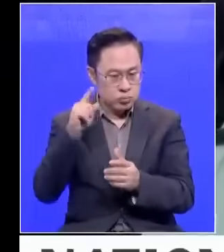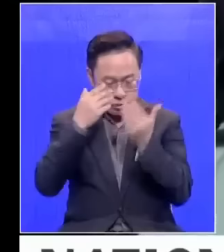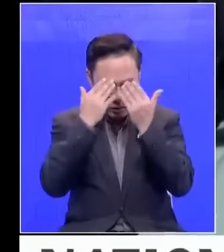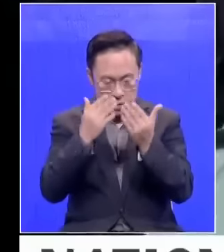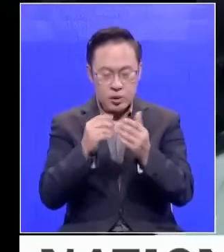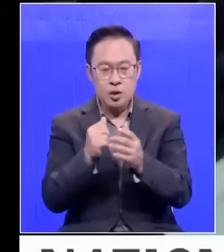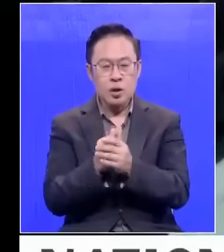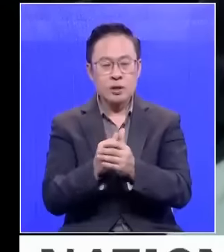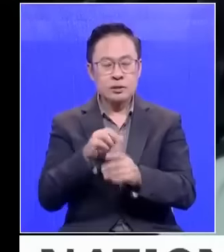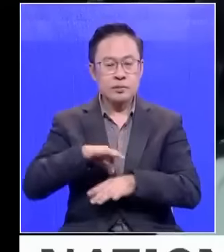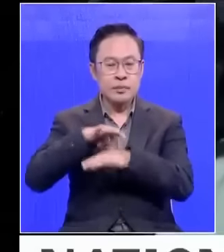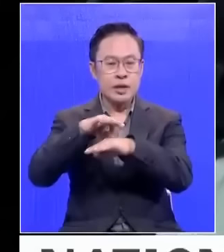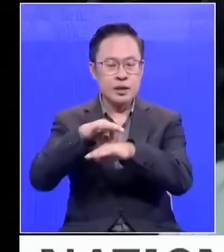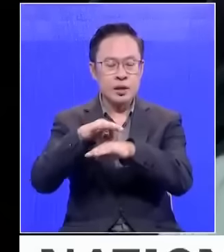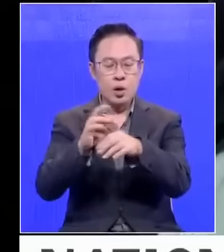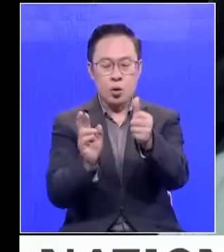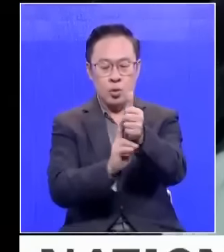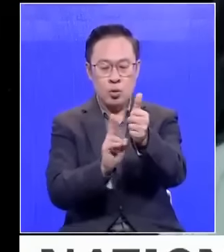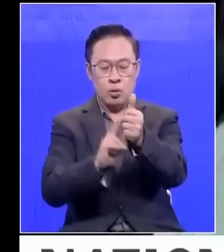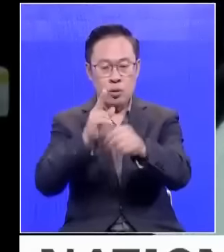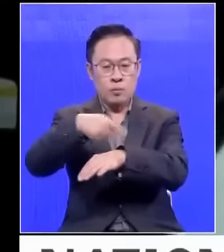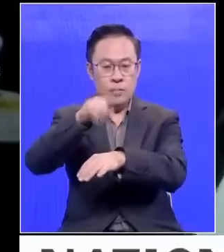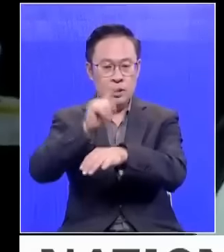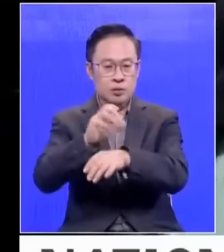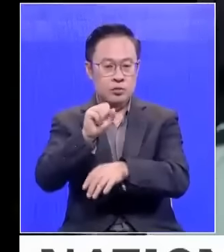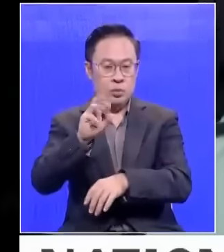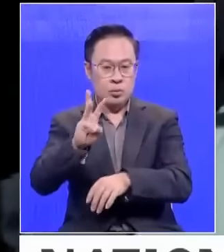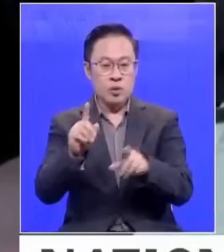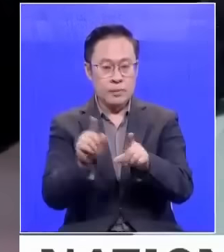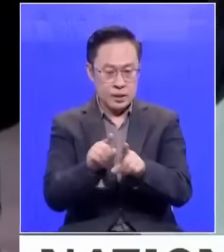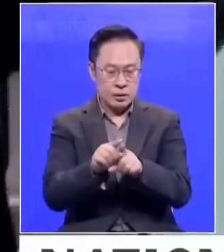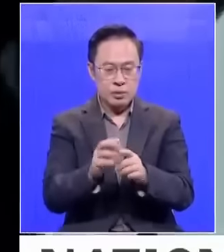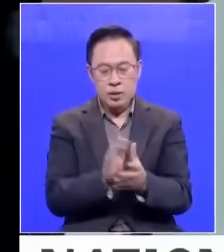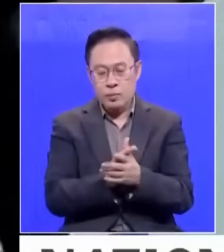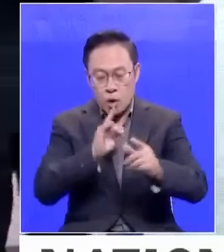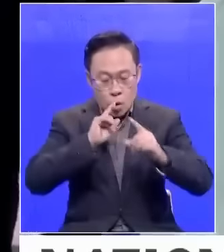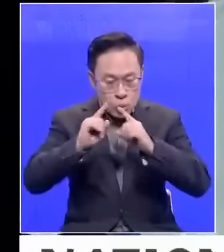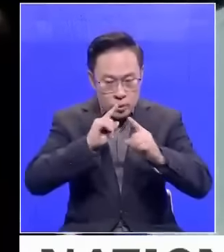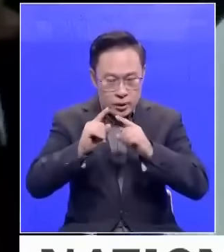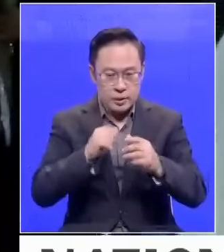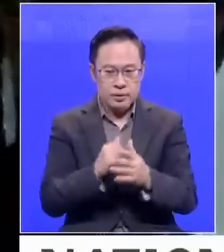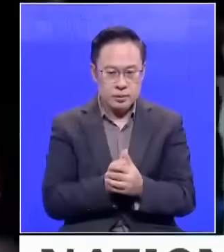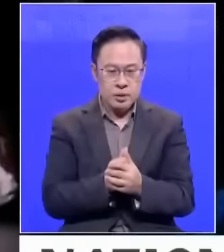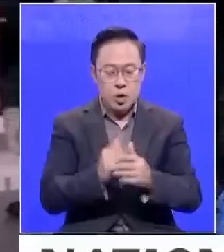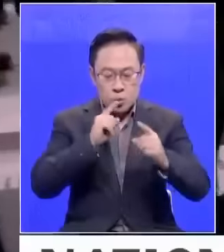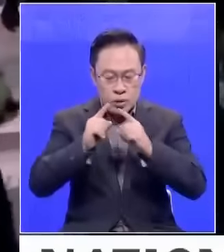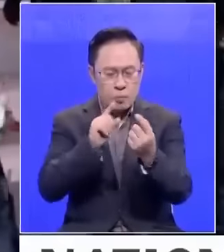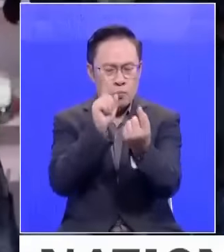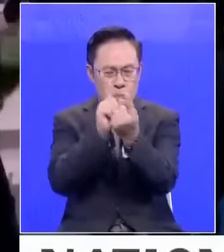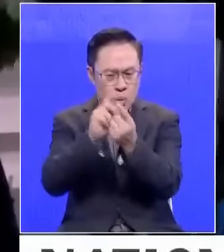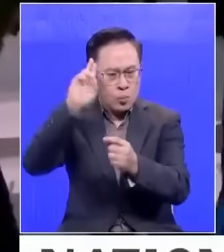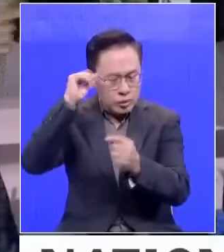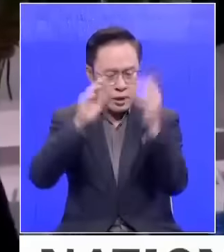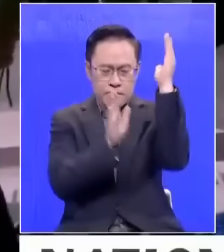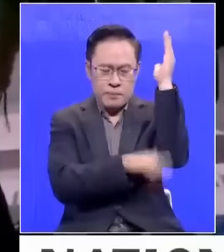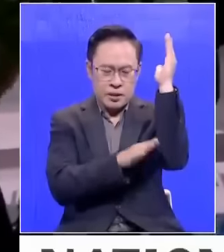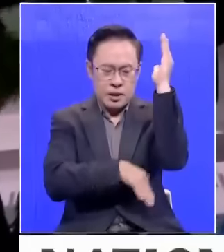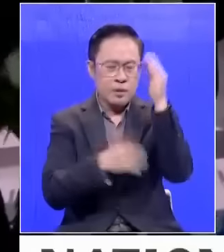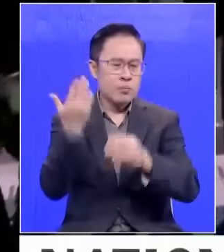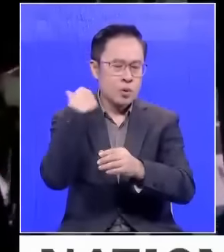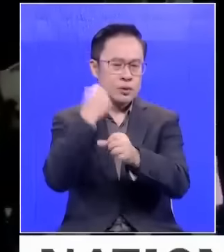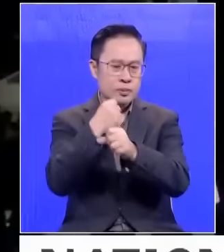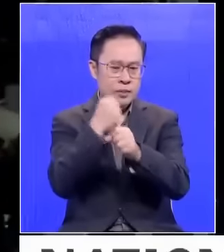ไกรถึงการชิงตำแหน่งรองประธานวุฒิสภานะคะแต่ว่าคุยกันทักกันในฐานะที่รู้จักกันแล้วก็ทำงานในพื้นที่ภาคใต้ด้วยกัน